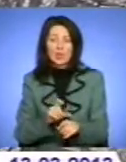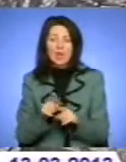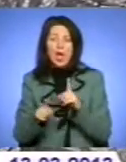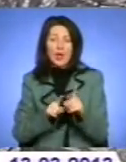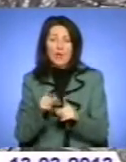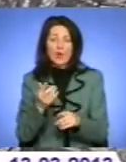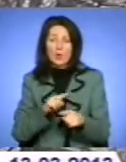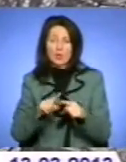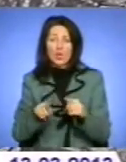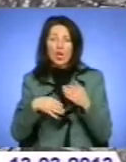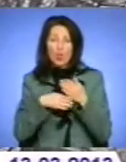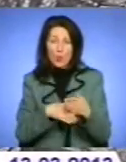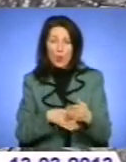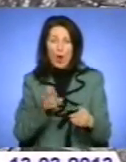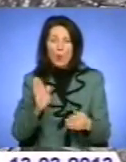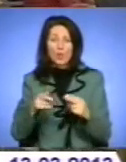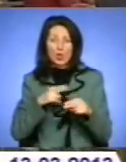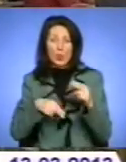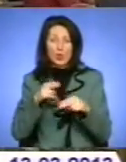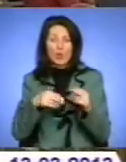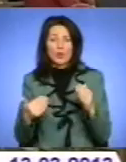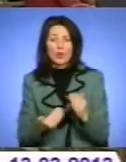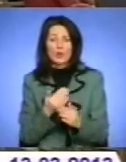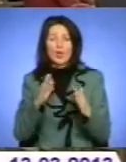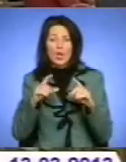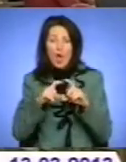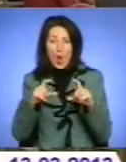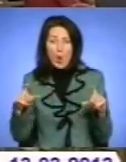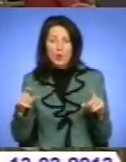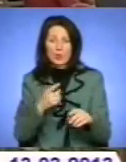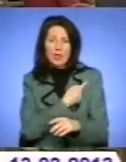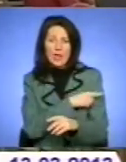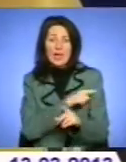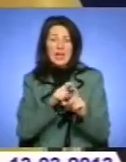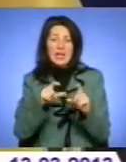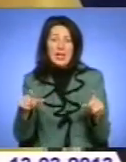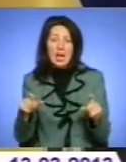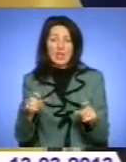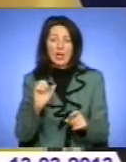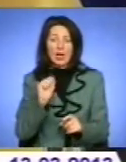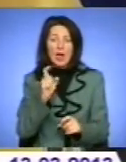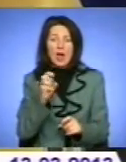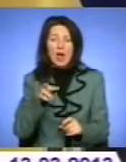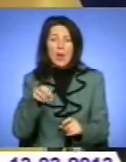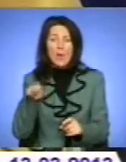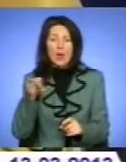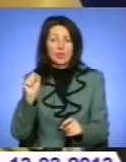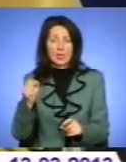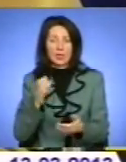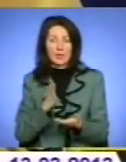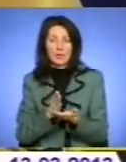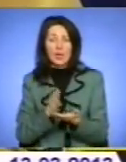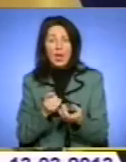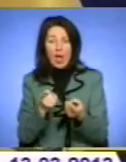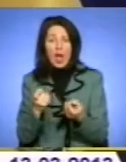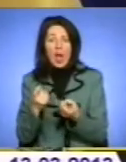Буде добудований і новий корпус лікарні Охматдит. Введена система GMP, так называемая, да? Это европейская